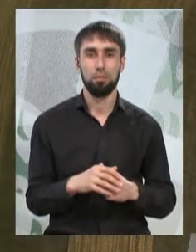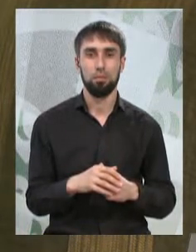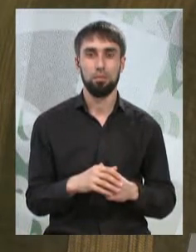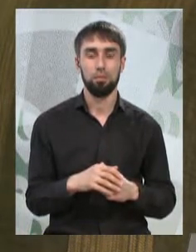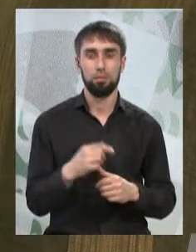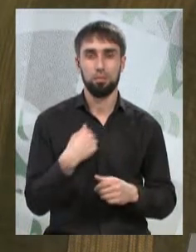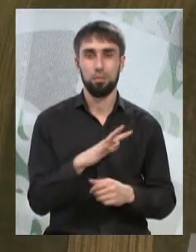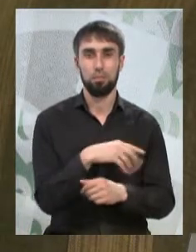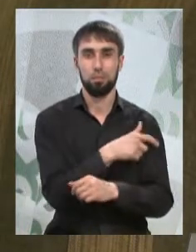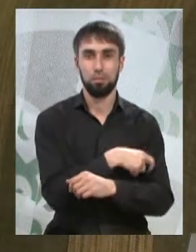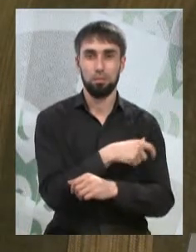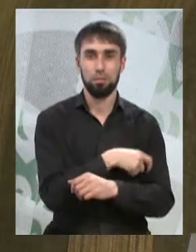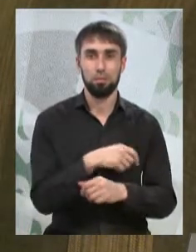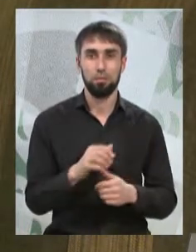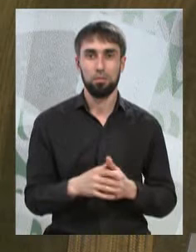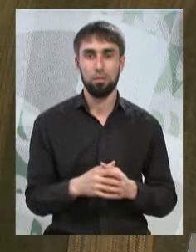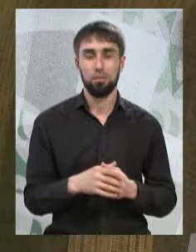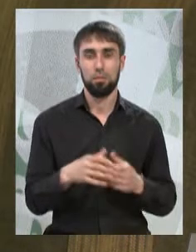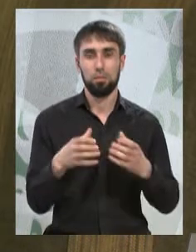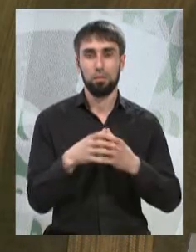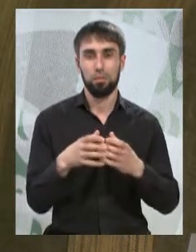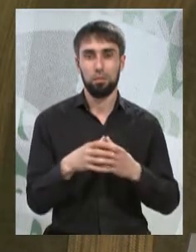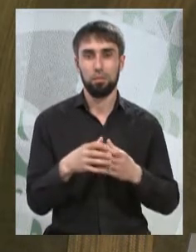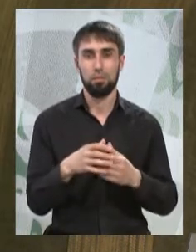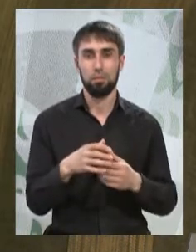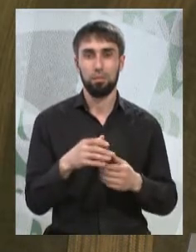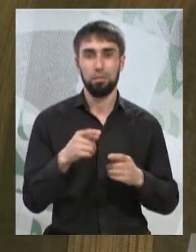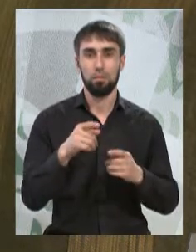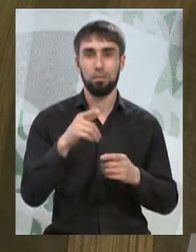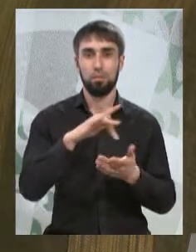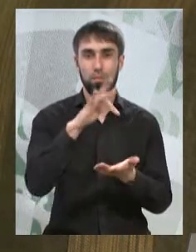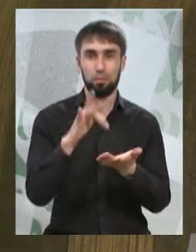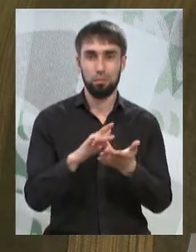я капитан команды городской,